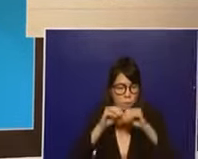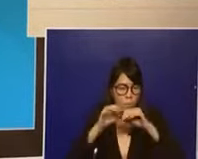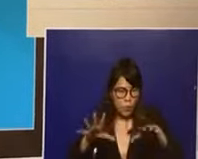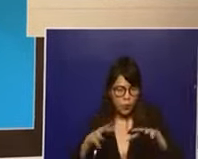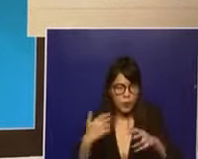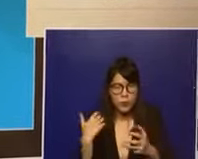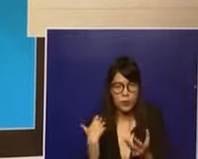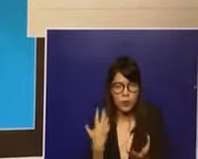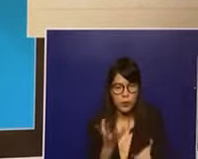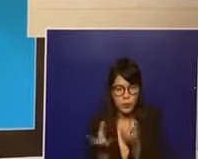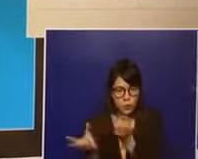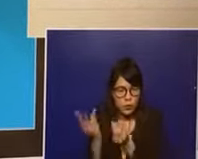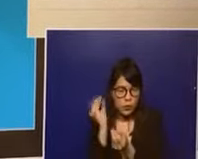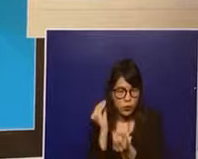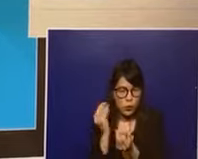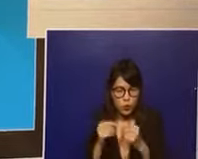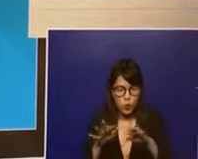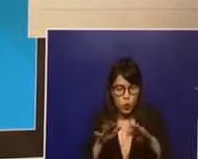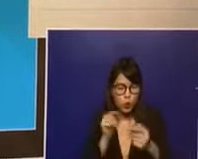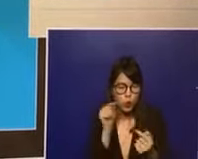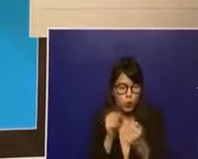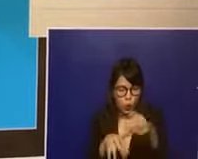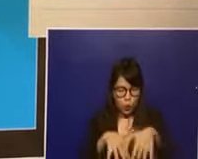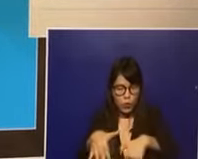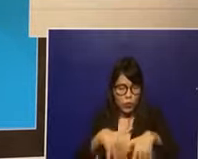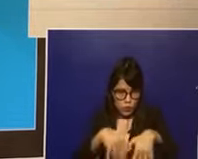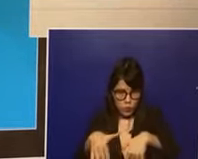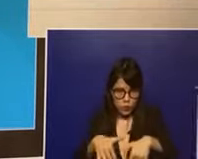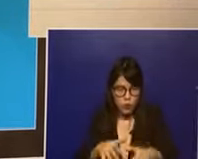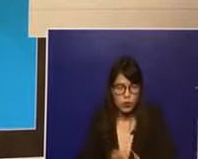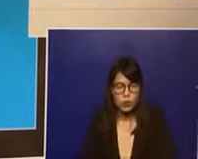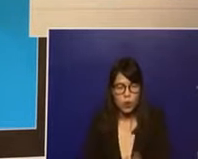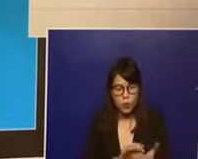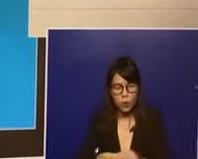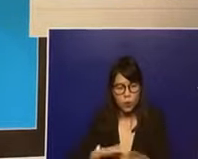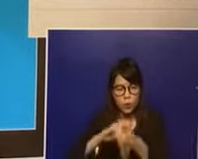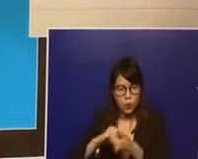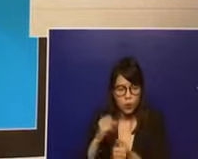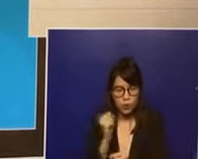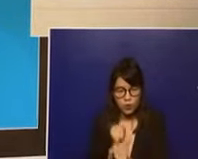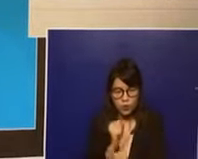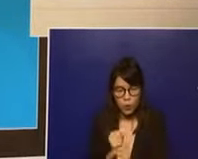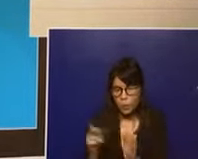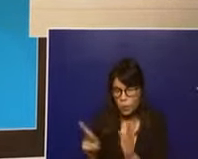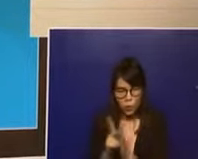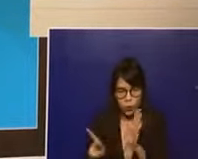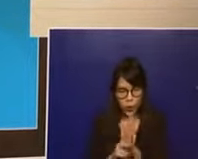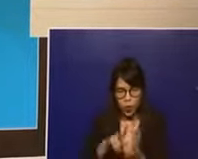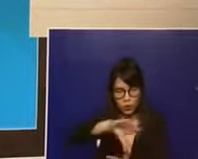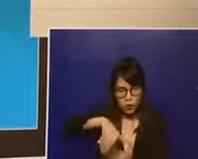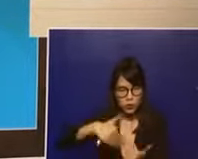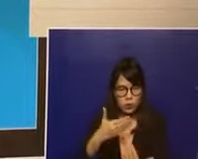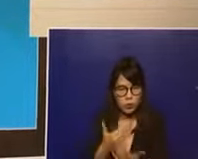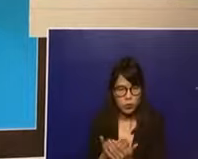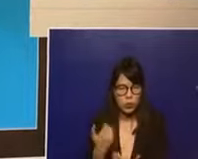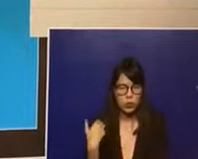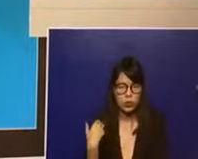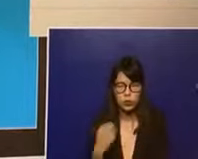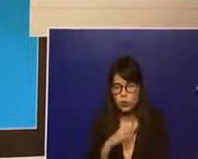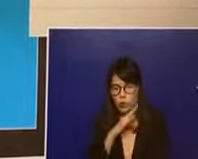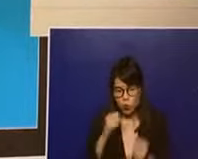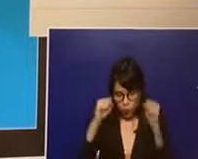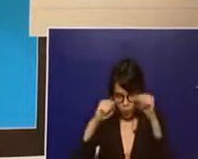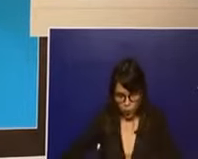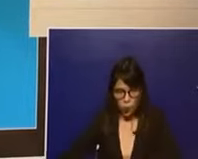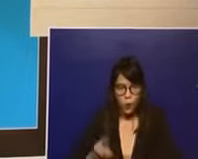การวิเคราะห์นั้นต่อประชาชนและนำมาประกอบการพิจารณาในกระบวนการตรากฎหมายทุกขั้นตอนเมื่อกฎหมายมีผลบังคับแล้ว